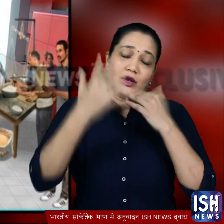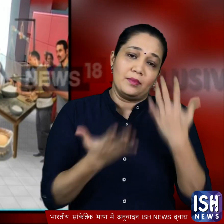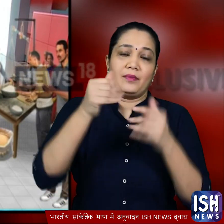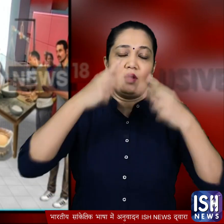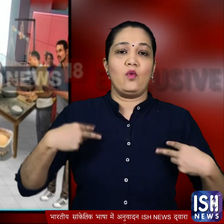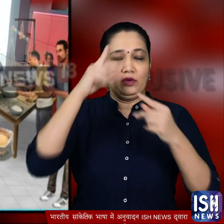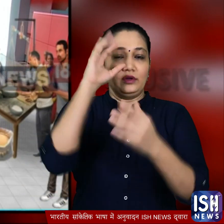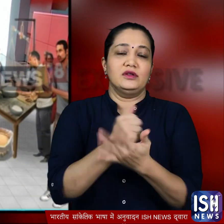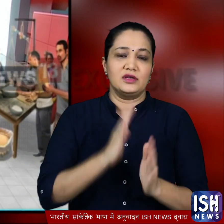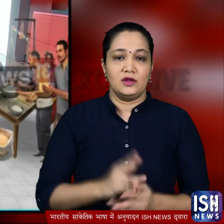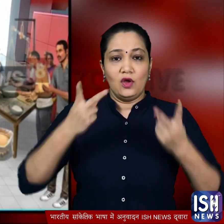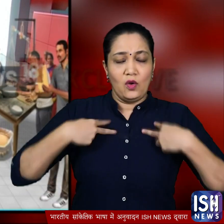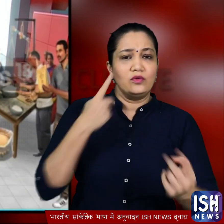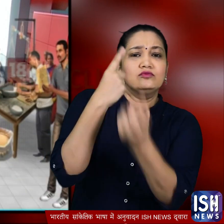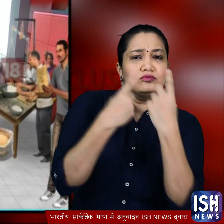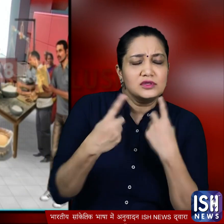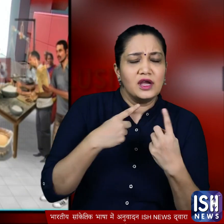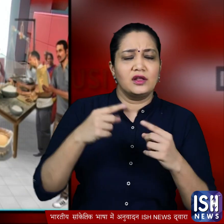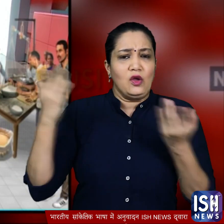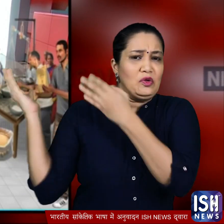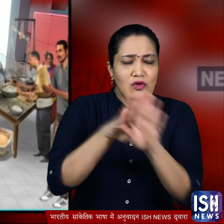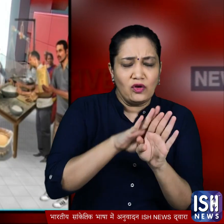सकता है, जिसमें कोर्ट को यह देखना है कि